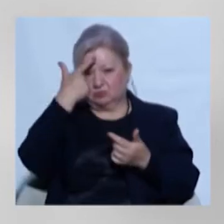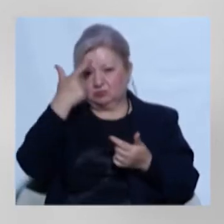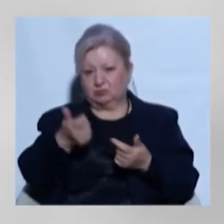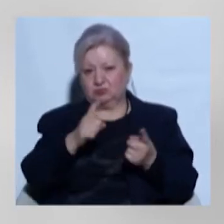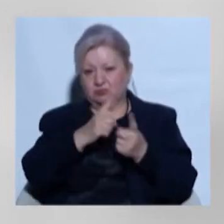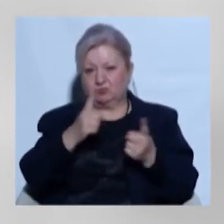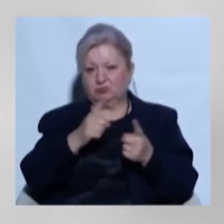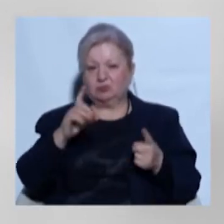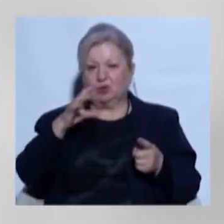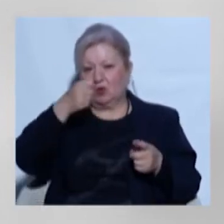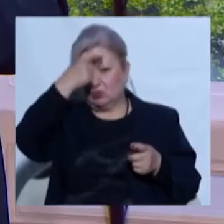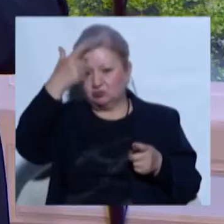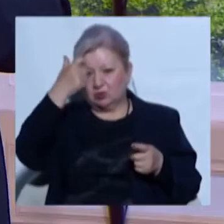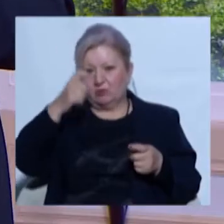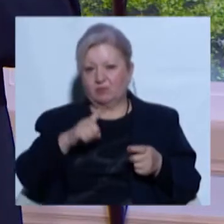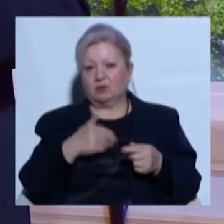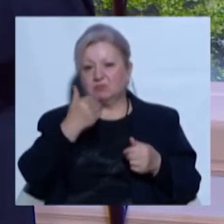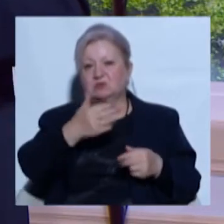უკვდავი ვეფხისტყაოსანი.